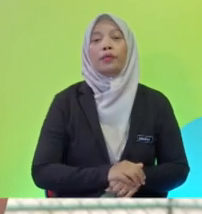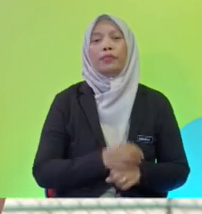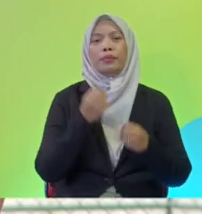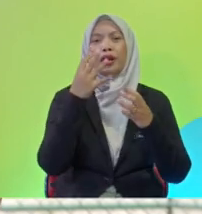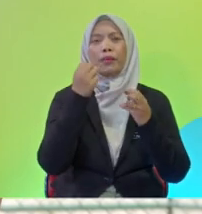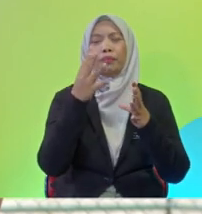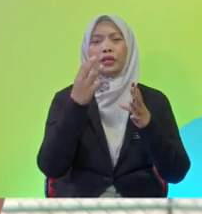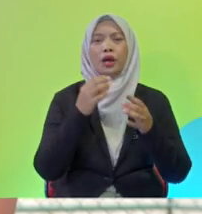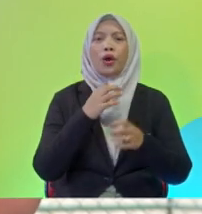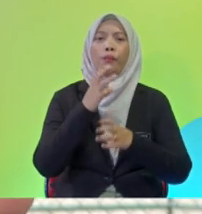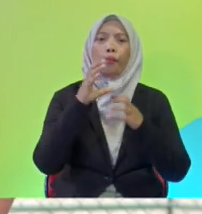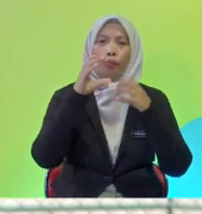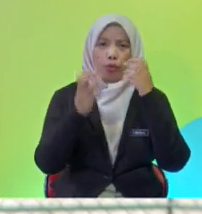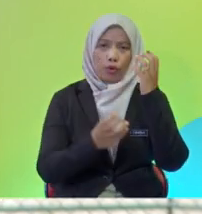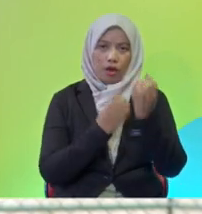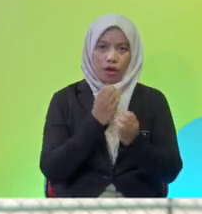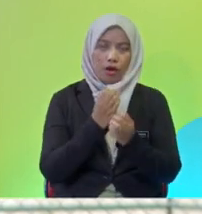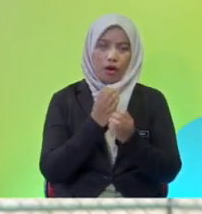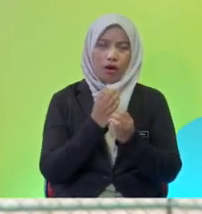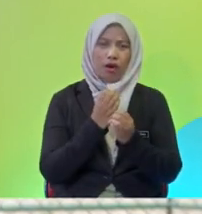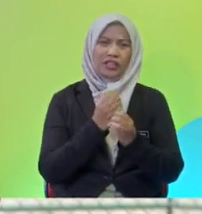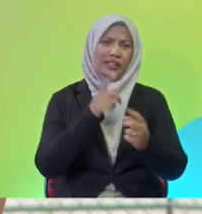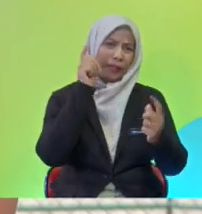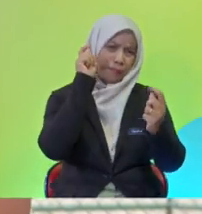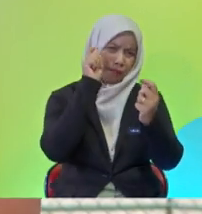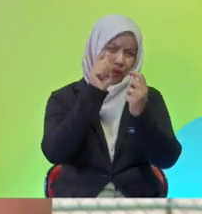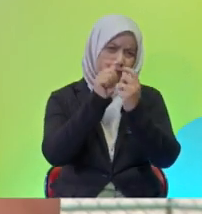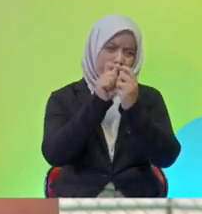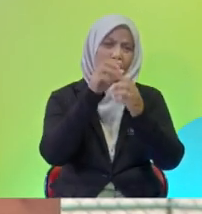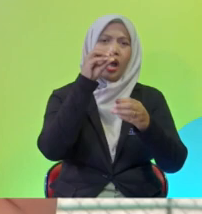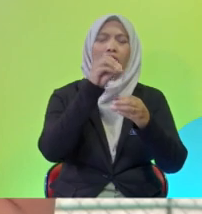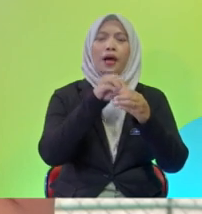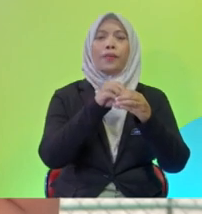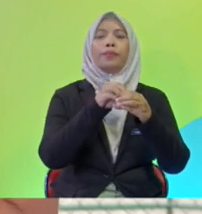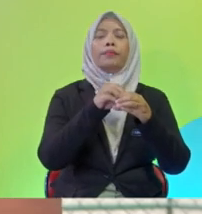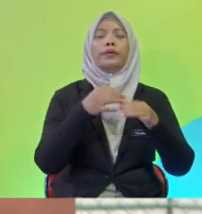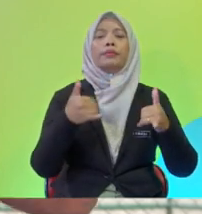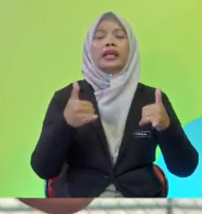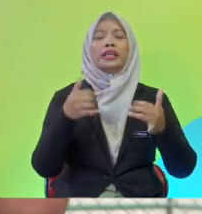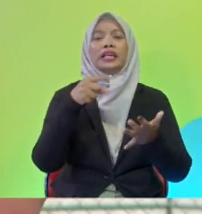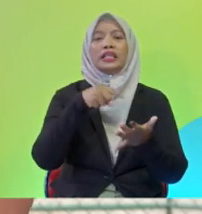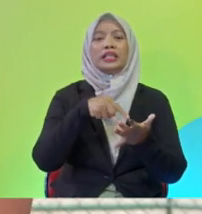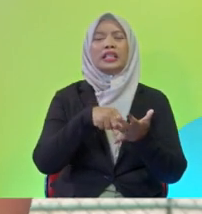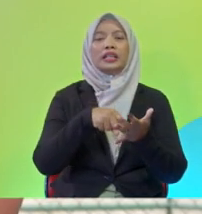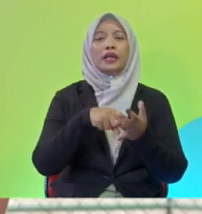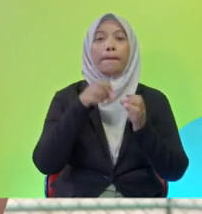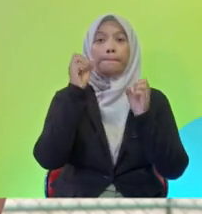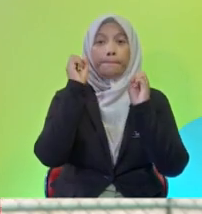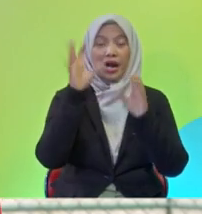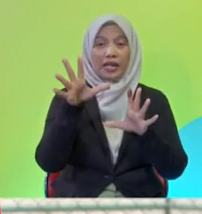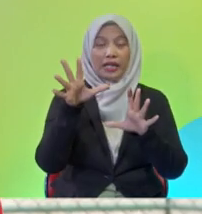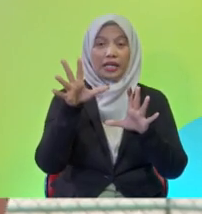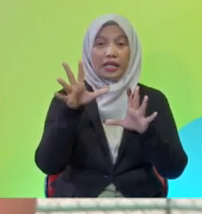oleh beberapa biji bola. Okey, tepat kesasaran. Maksudnya di sini dalam permainan ini dodgeball, kita kena baling